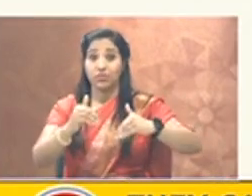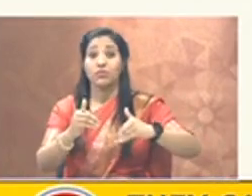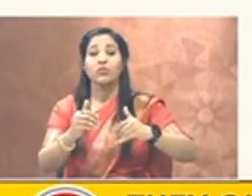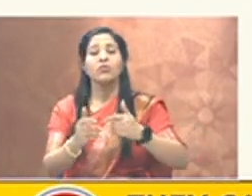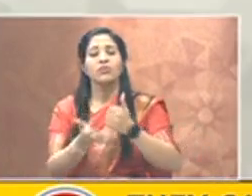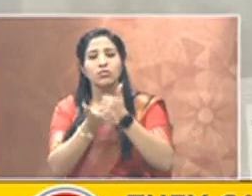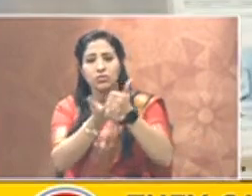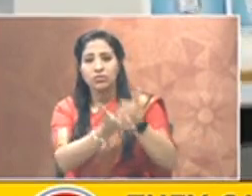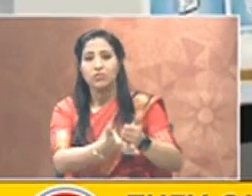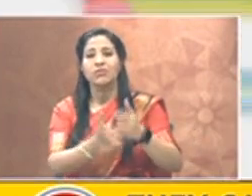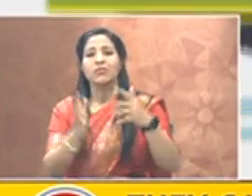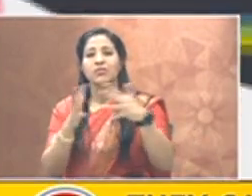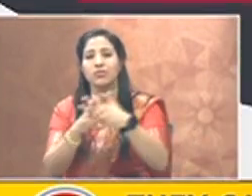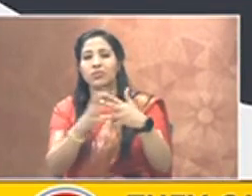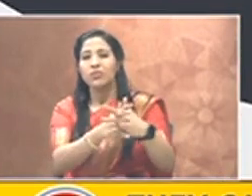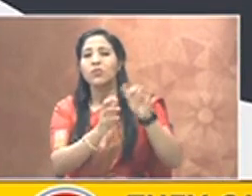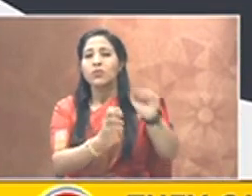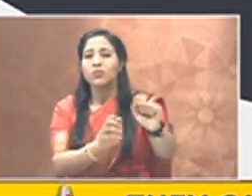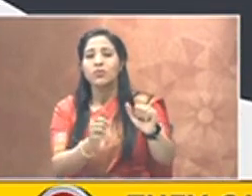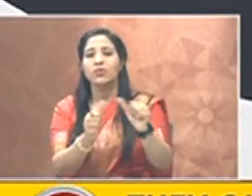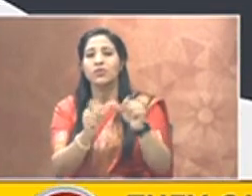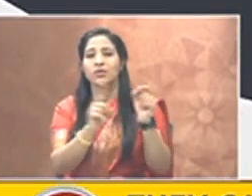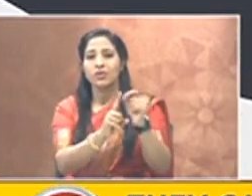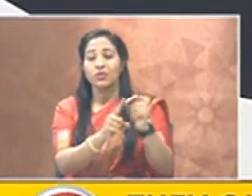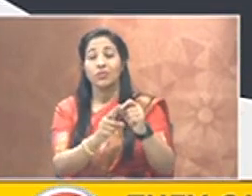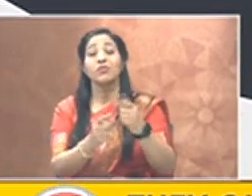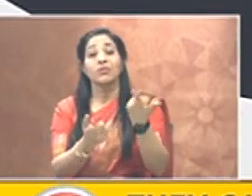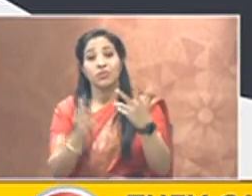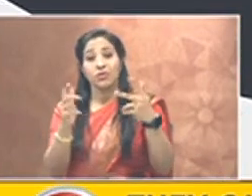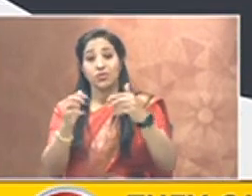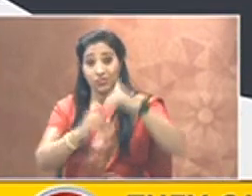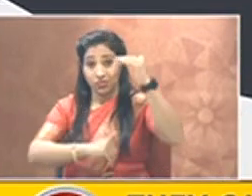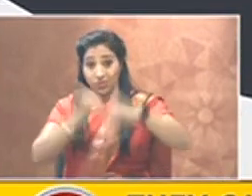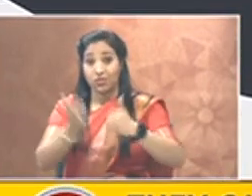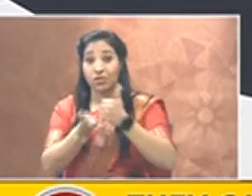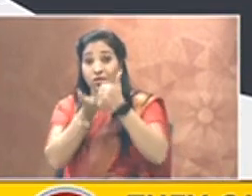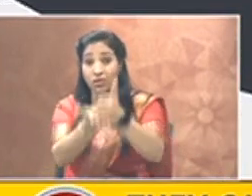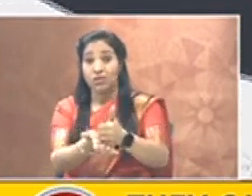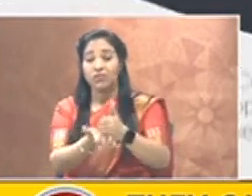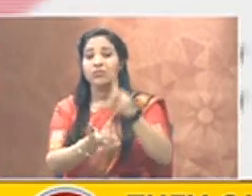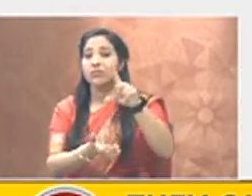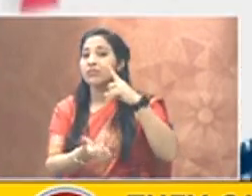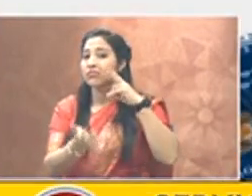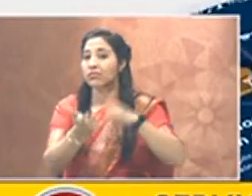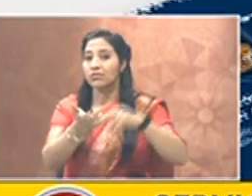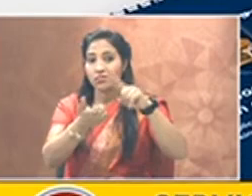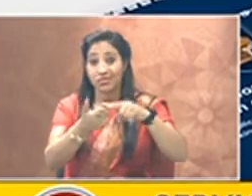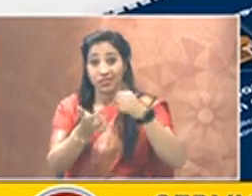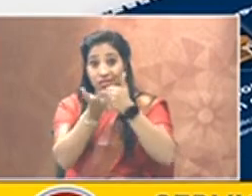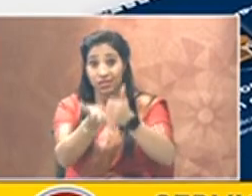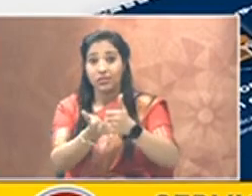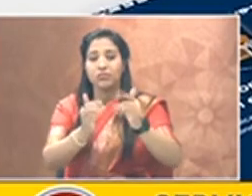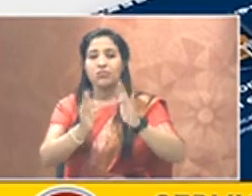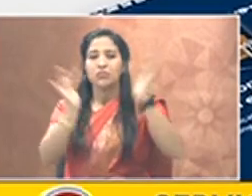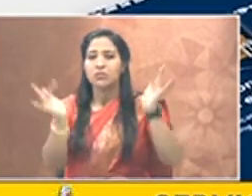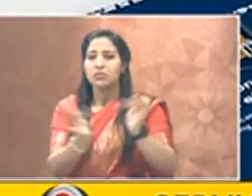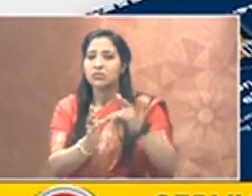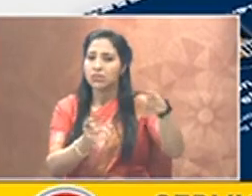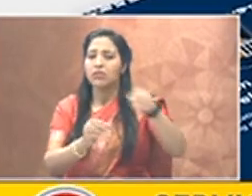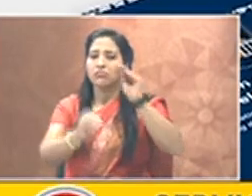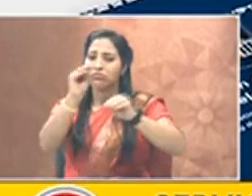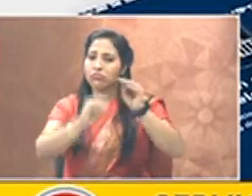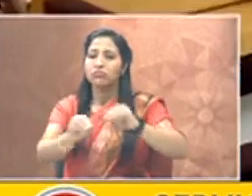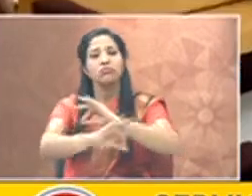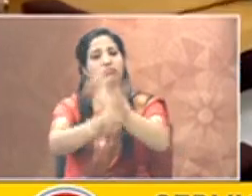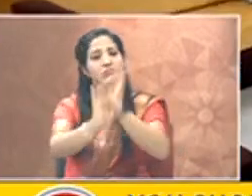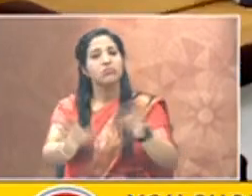सर्विस पोर्टल और वोटर हेल्पलाइन ऐप के जरिए वो इसे आसानी से ऑनलाइन पूरा कर सकते हैं।